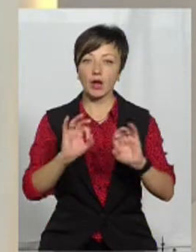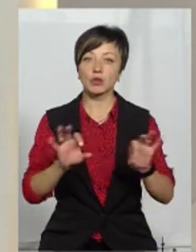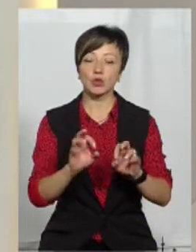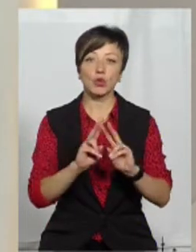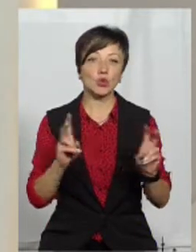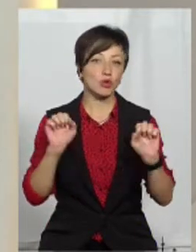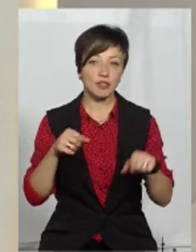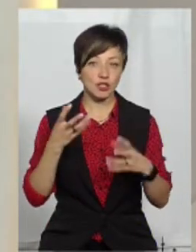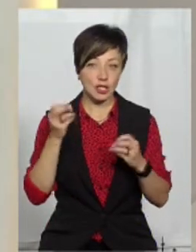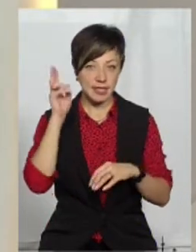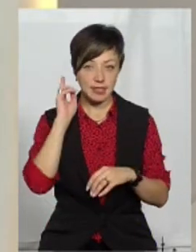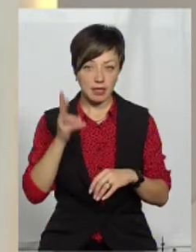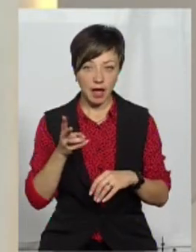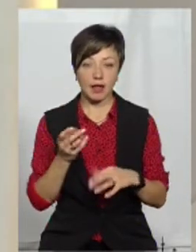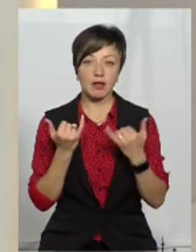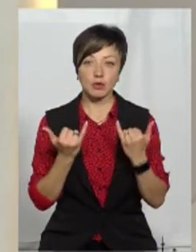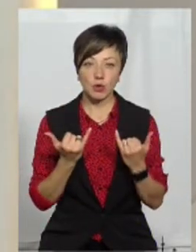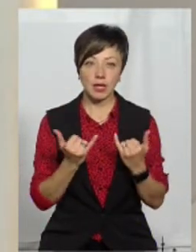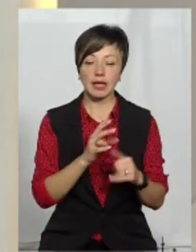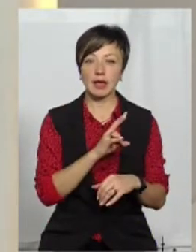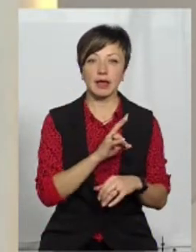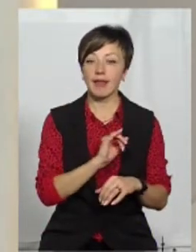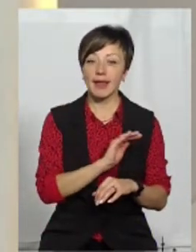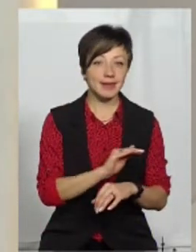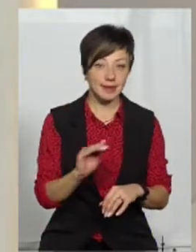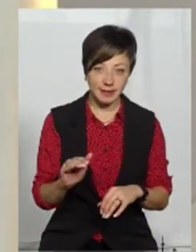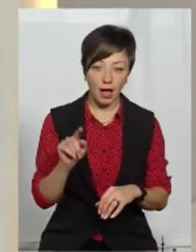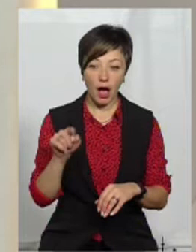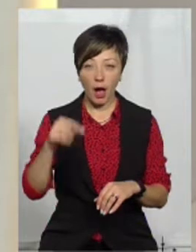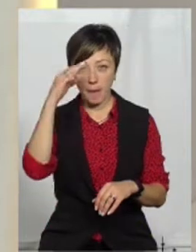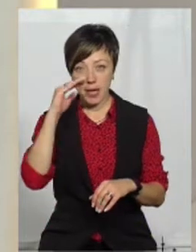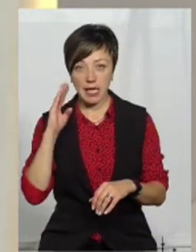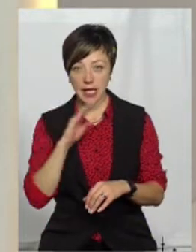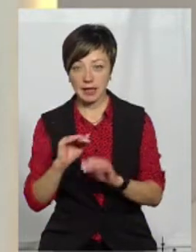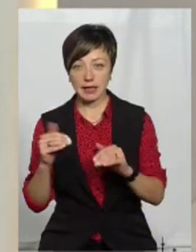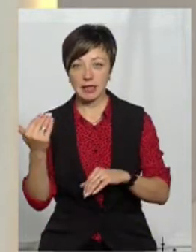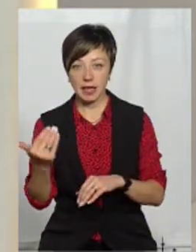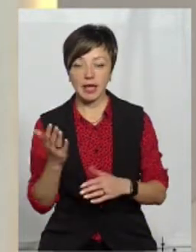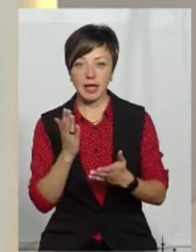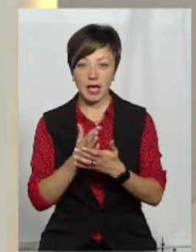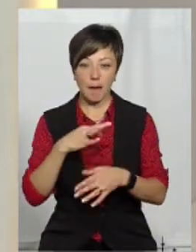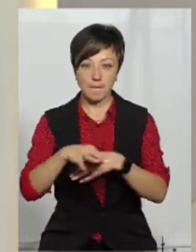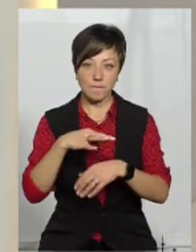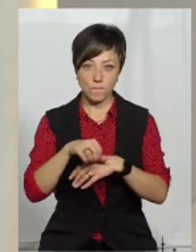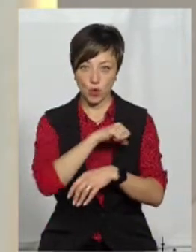ще не знає. На сьогодні не діти, а батьки тих дітей, які є булерами,